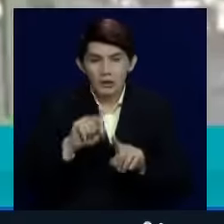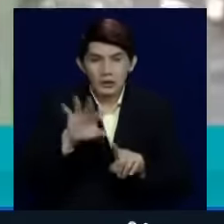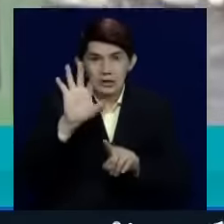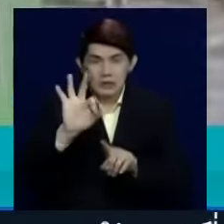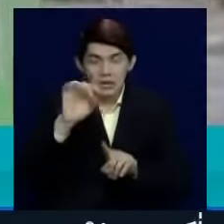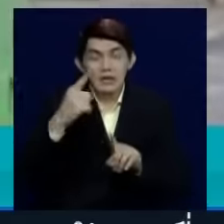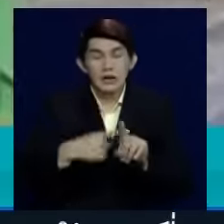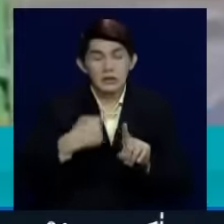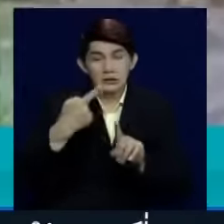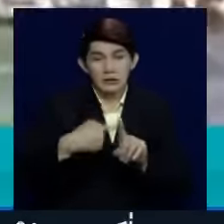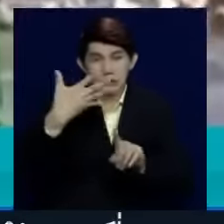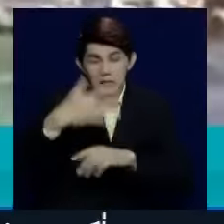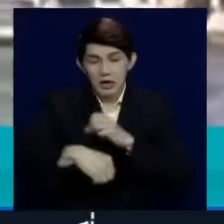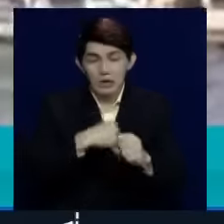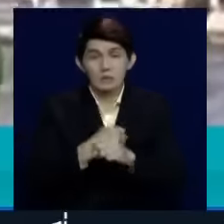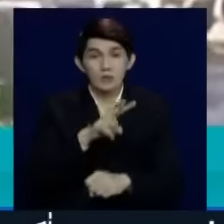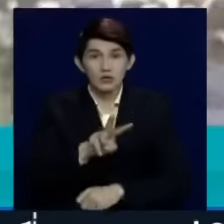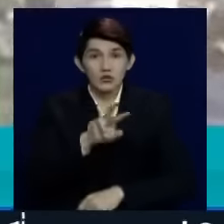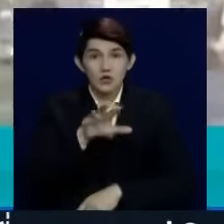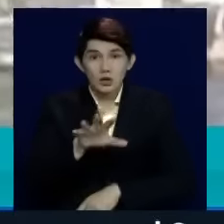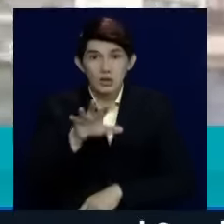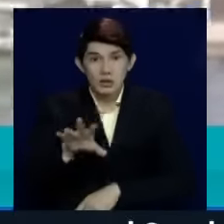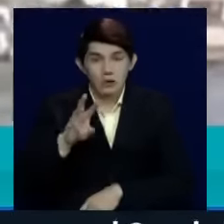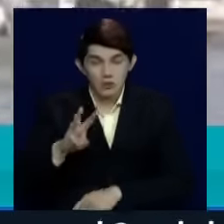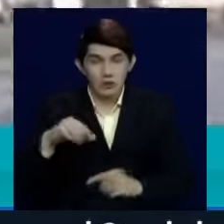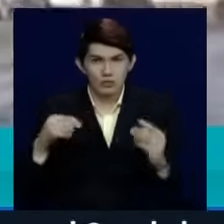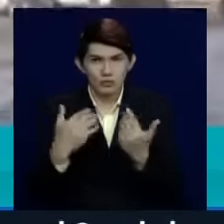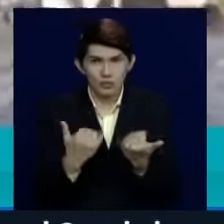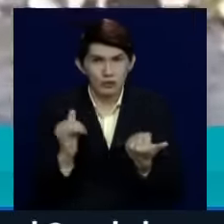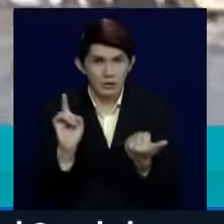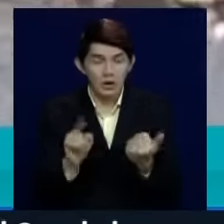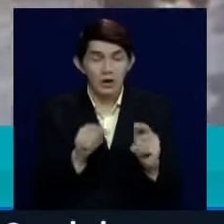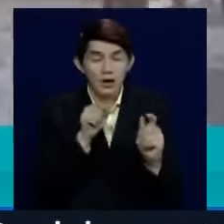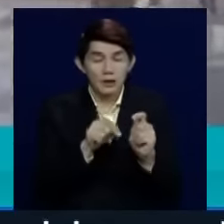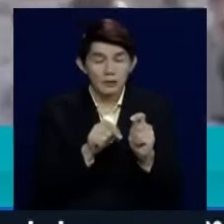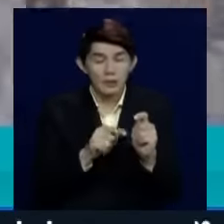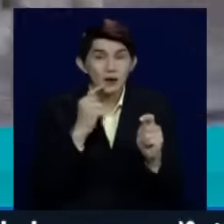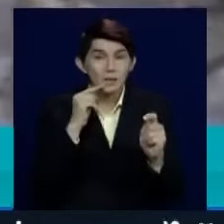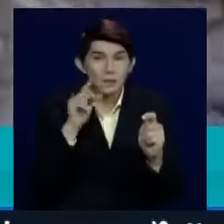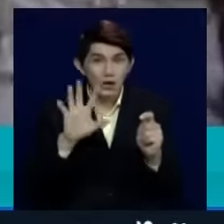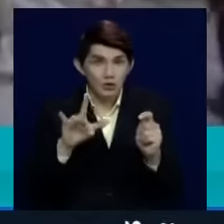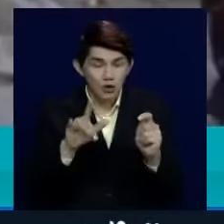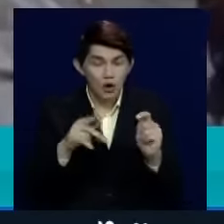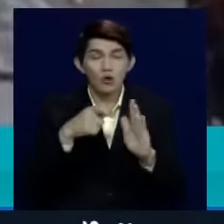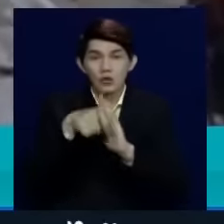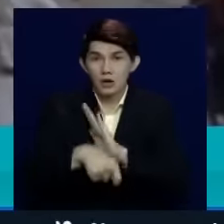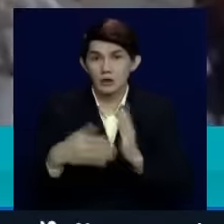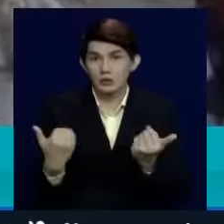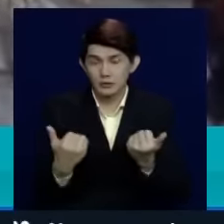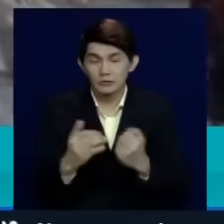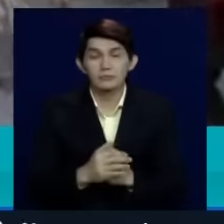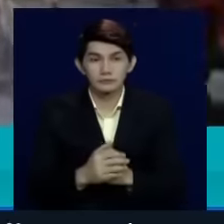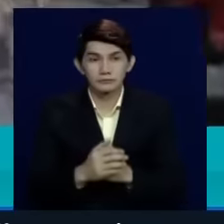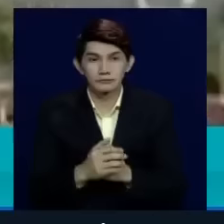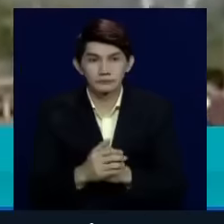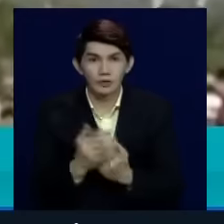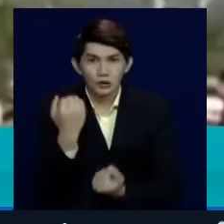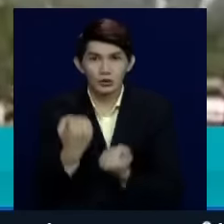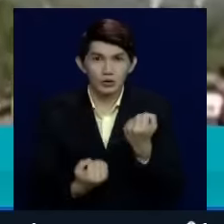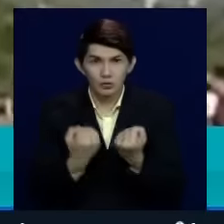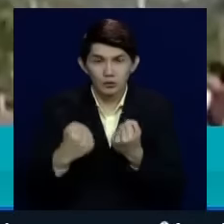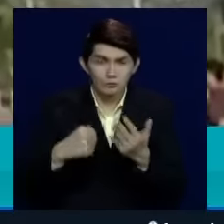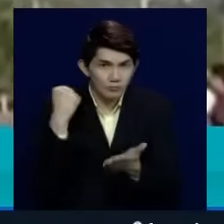พฤษภาคมปี2556ที่ตำบลกลางดงอำเภอปากช่องจังหวัดนครราชสีมาระหว่างนำรถไป